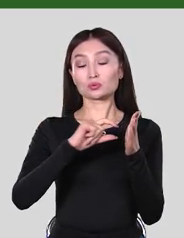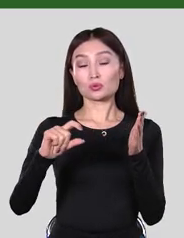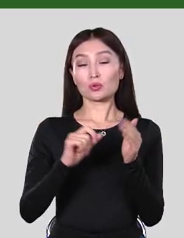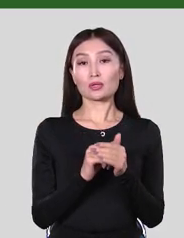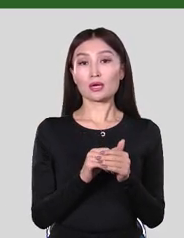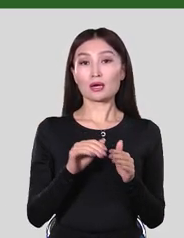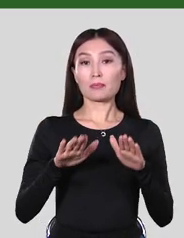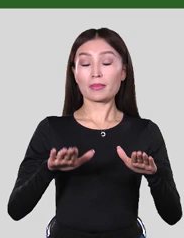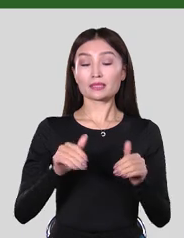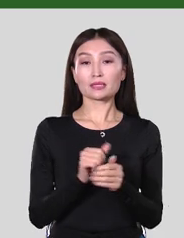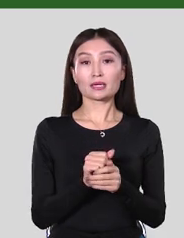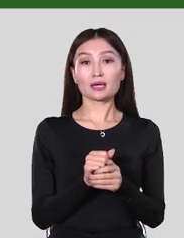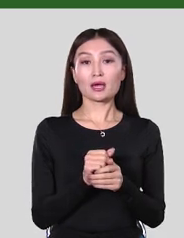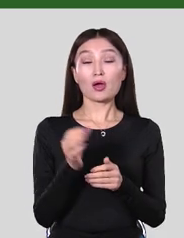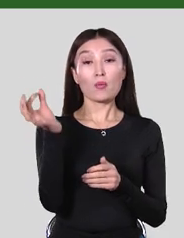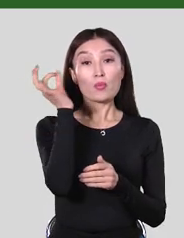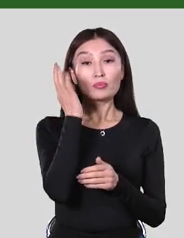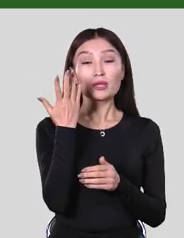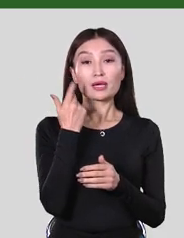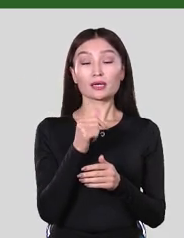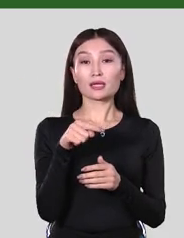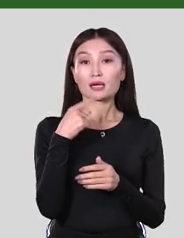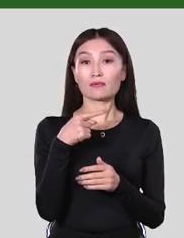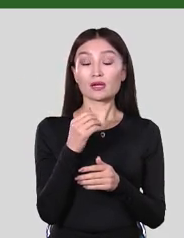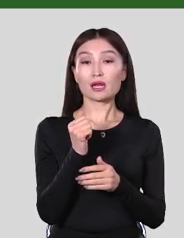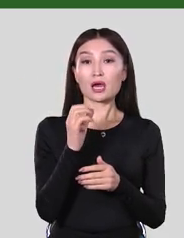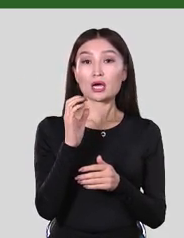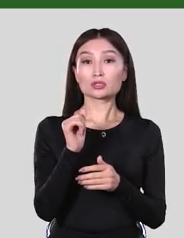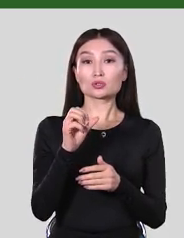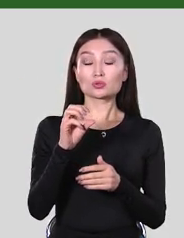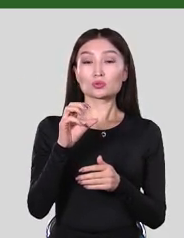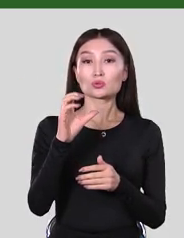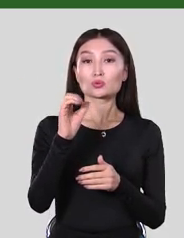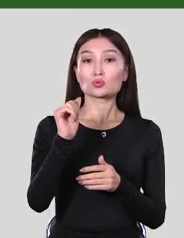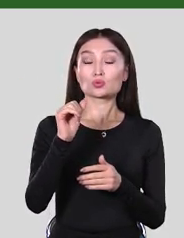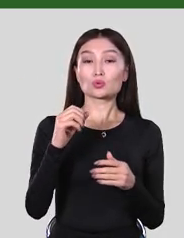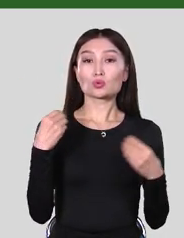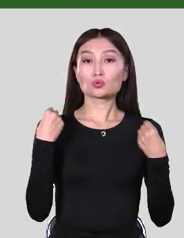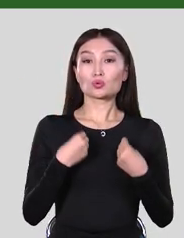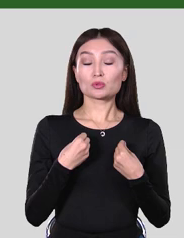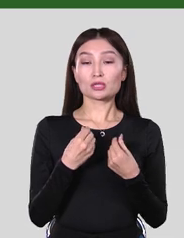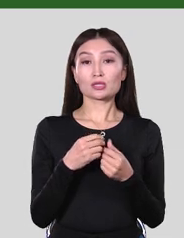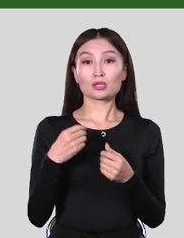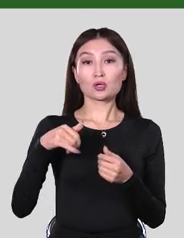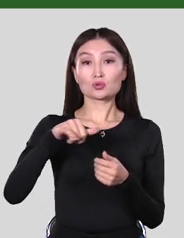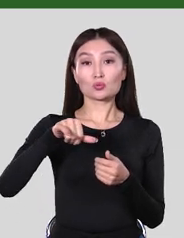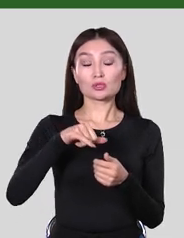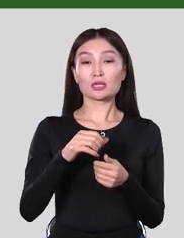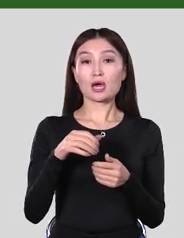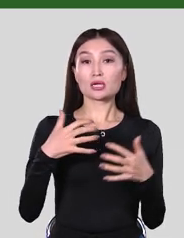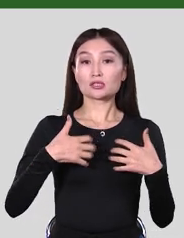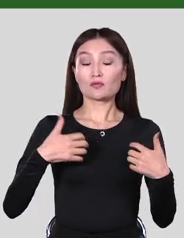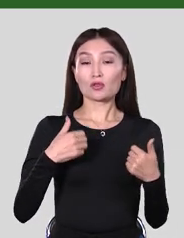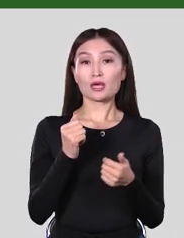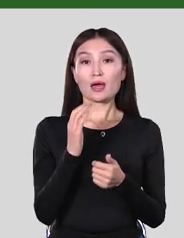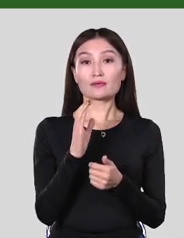обоих Америк. Помните, когда речь шла о сумчатых животных, говорилось о том, что такие животные в